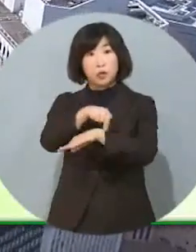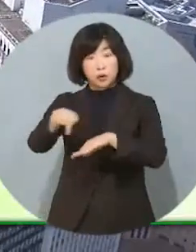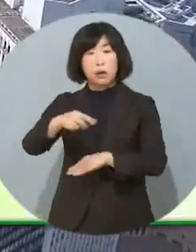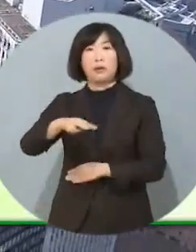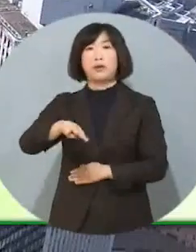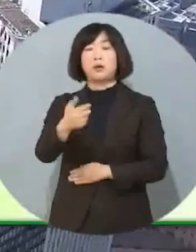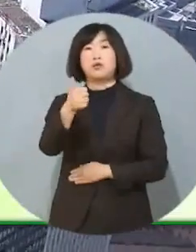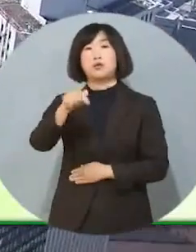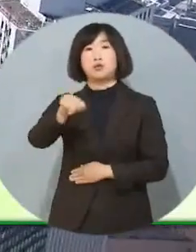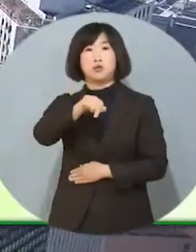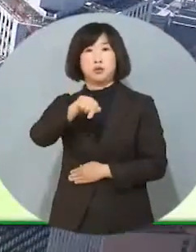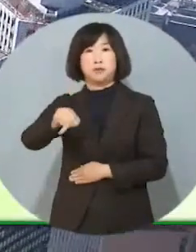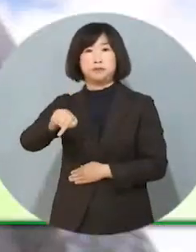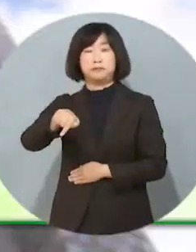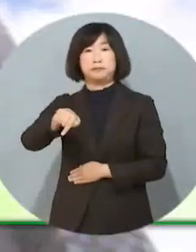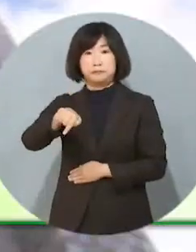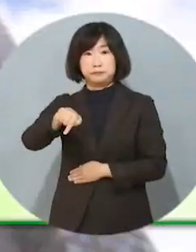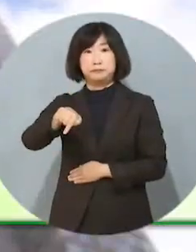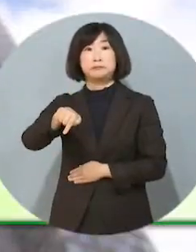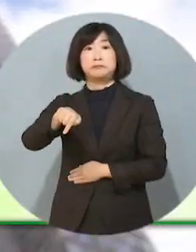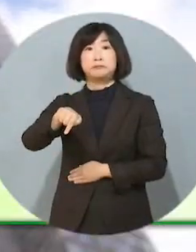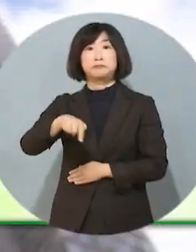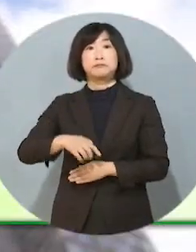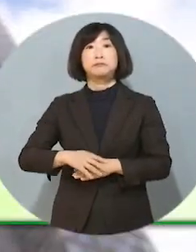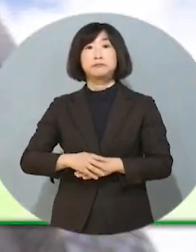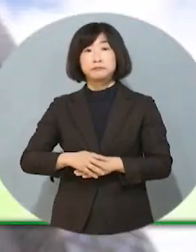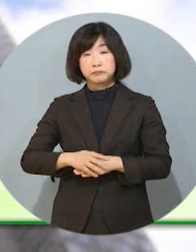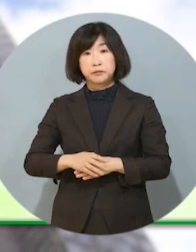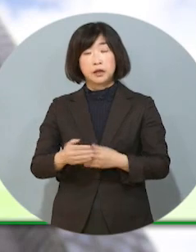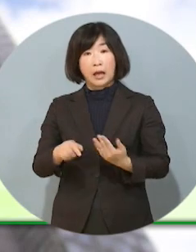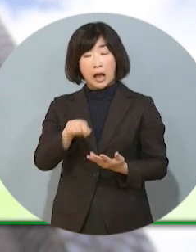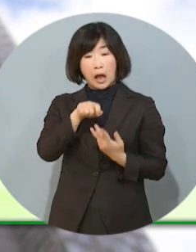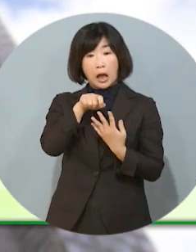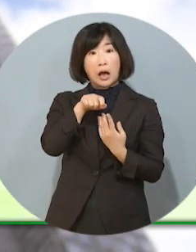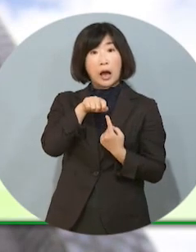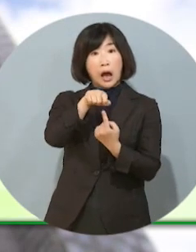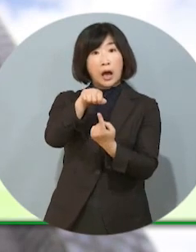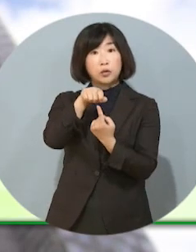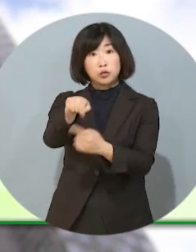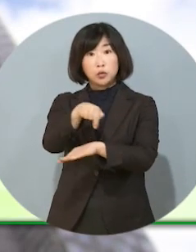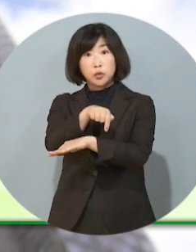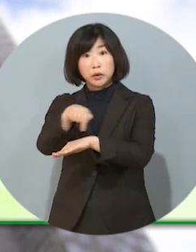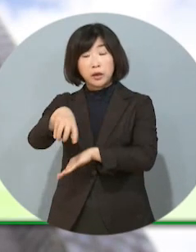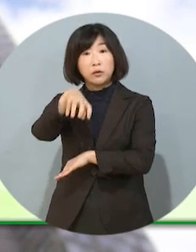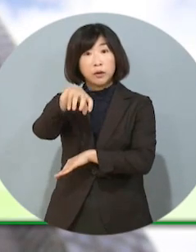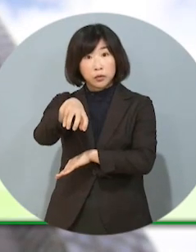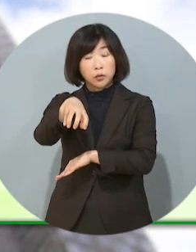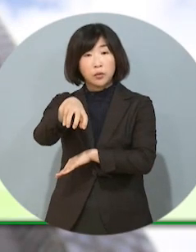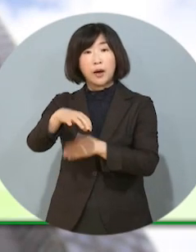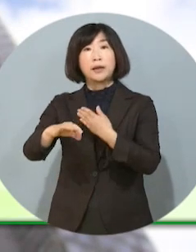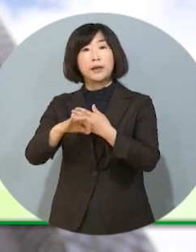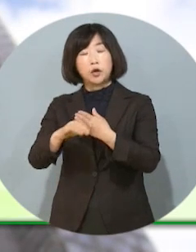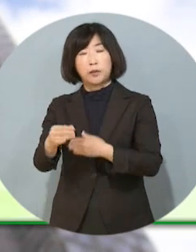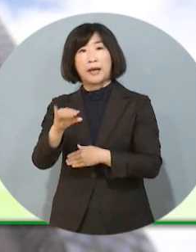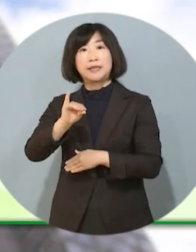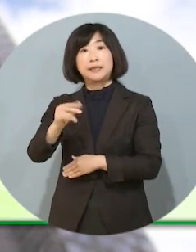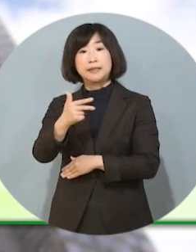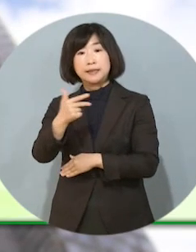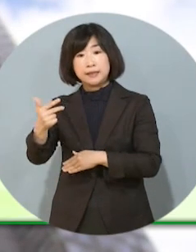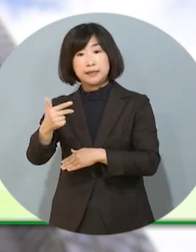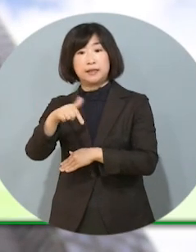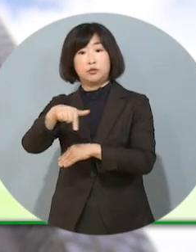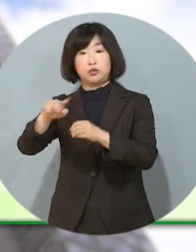人です主な配属先予定は知事部局